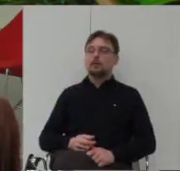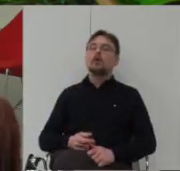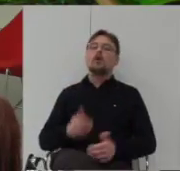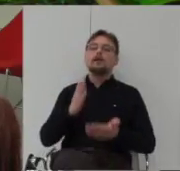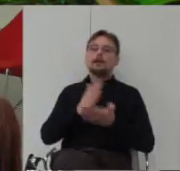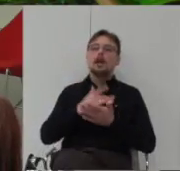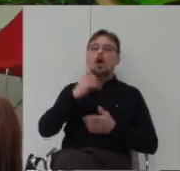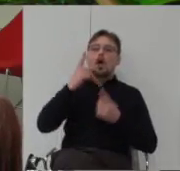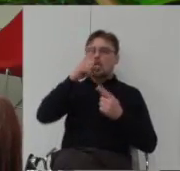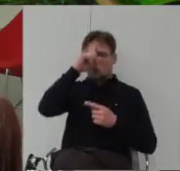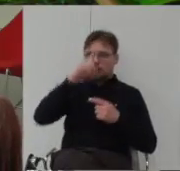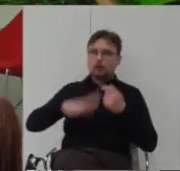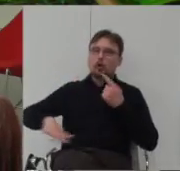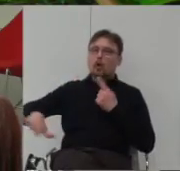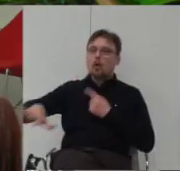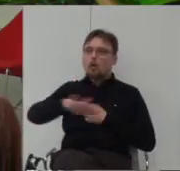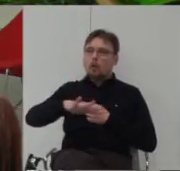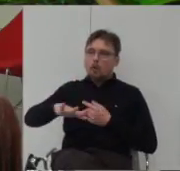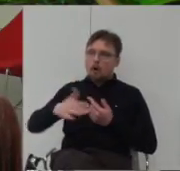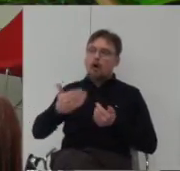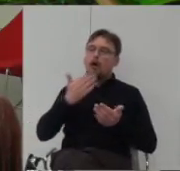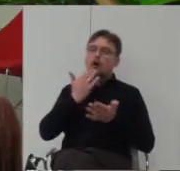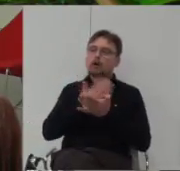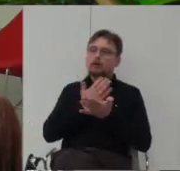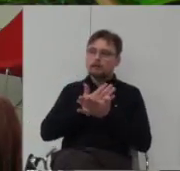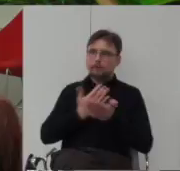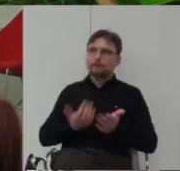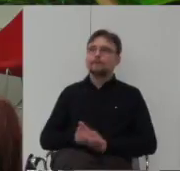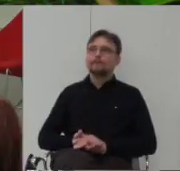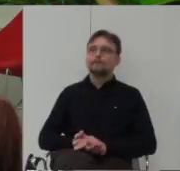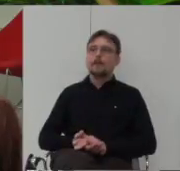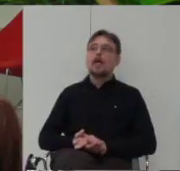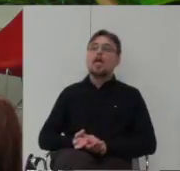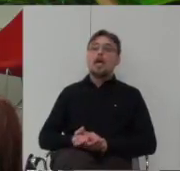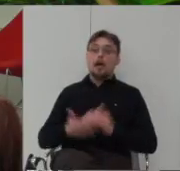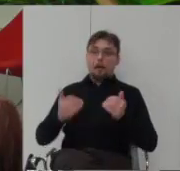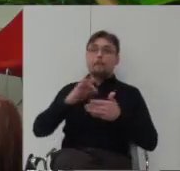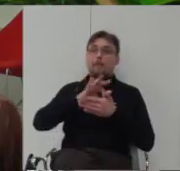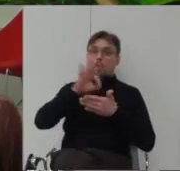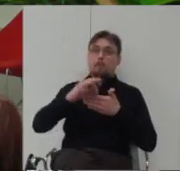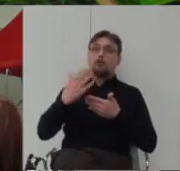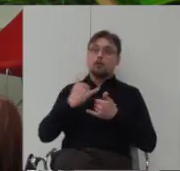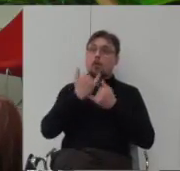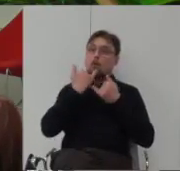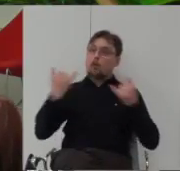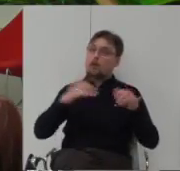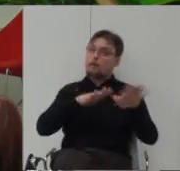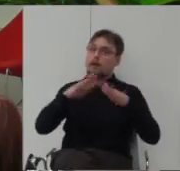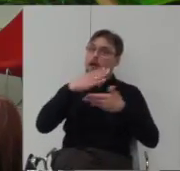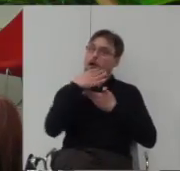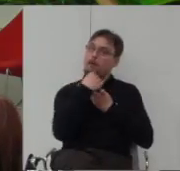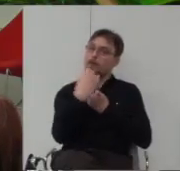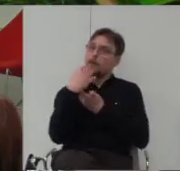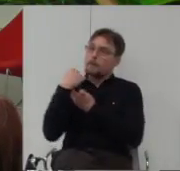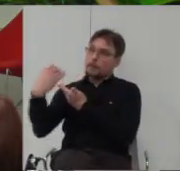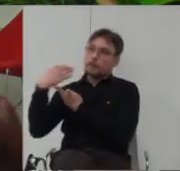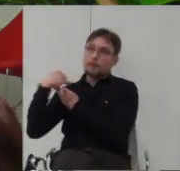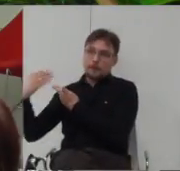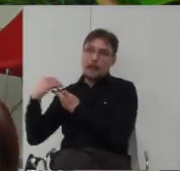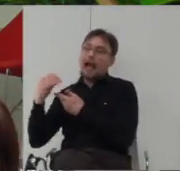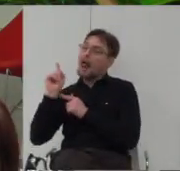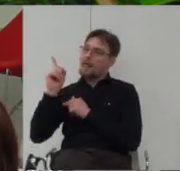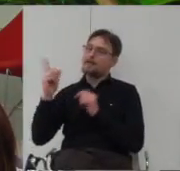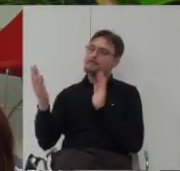zasięg lokalny, czyli założono, że klony tego projektu mogą powstawać w różnych miejscach, natomiast te jednostki są w